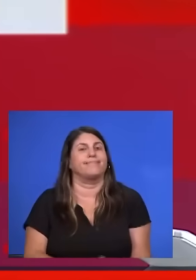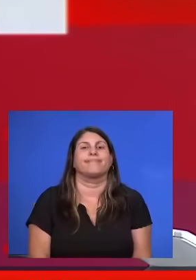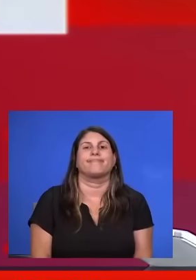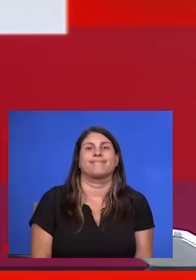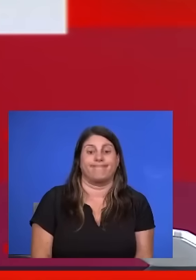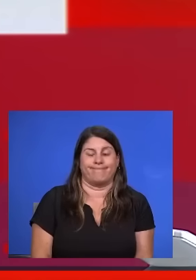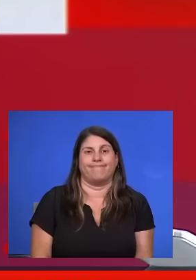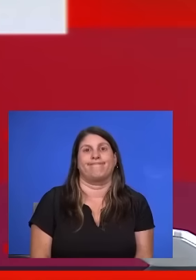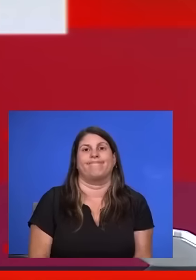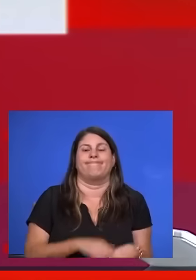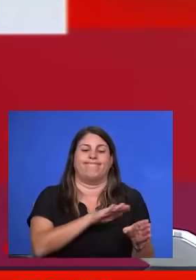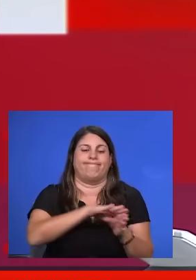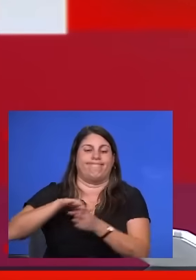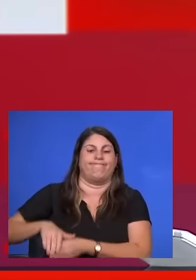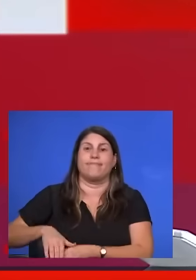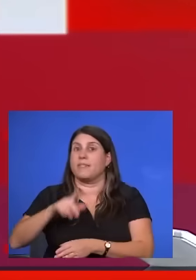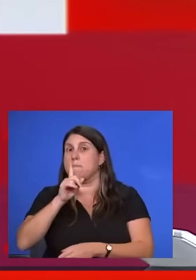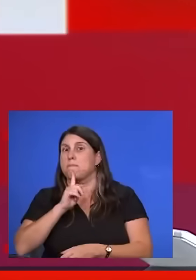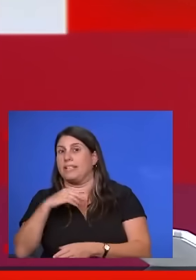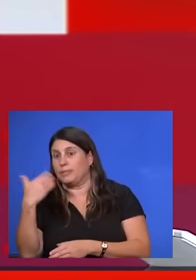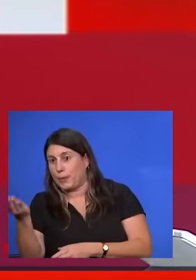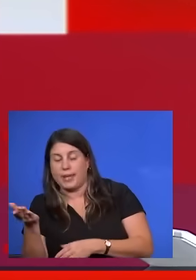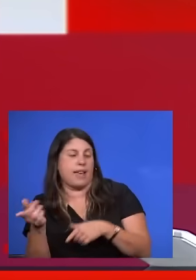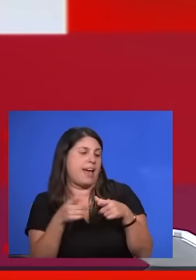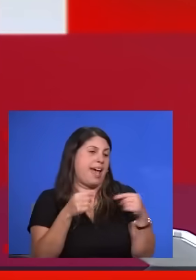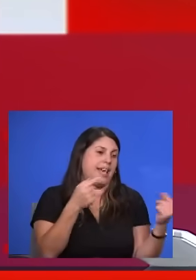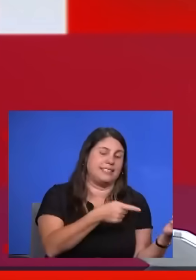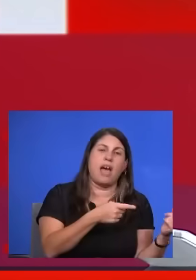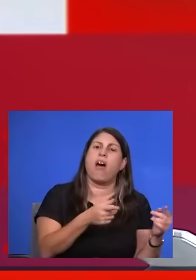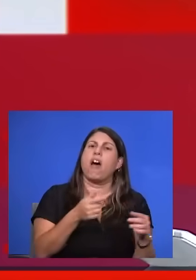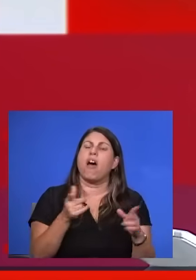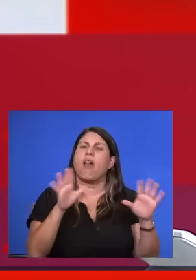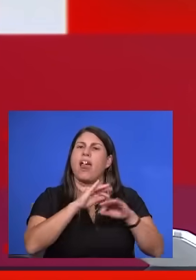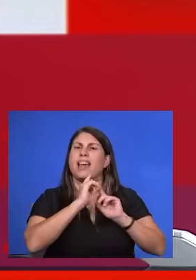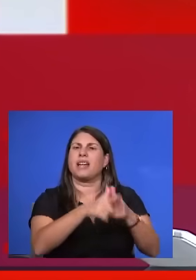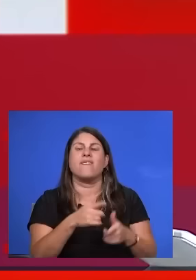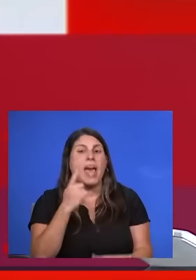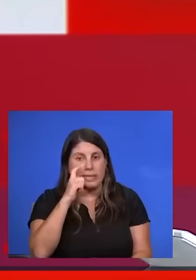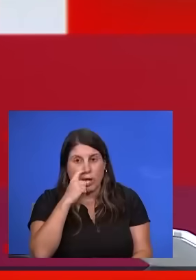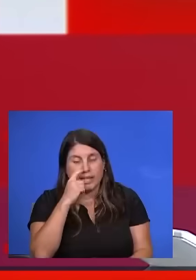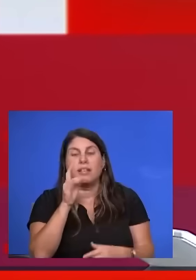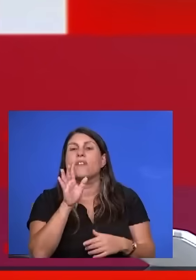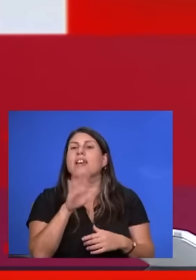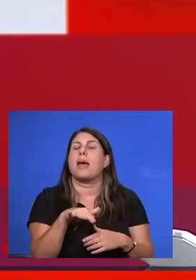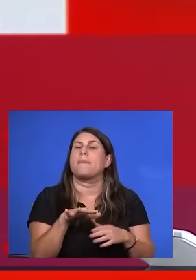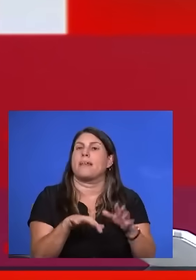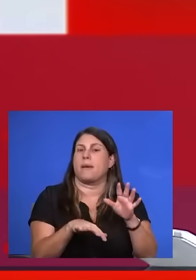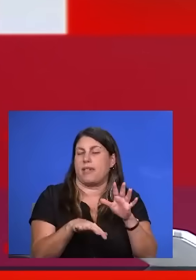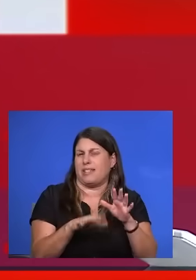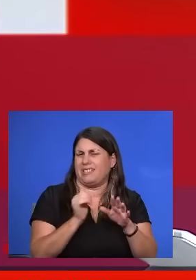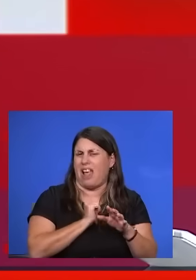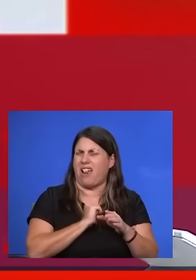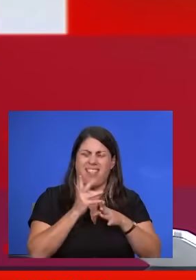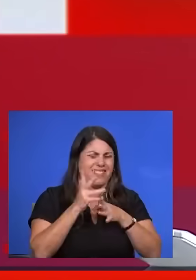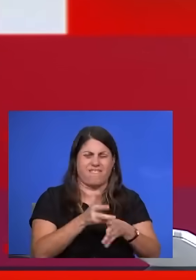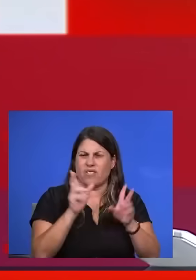מסוריה ועד עזה, ליל קרב בג'נין וחיסולים מהאוויר של חוליות טרור ובחירי חמאס, צהל בתקיפות עוצמתיות היום כאמור בכל